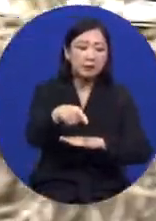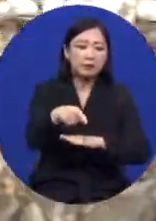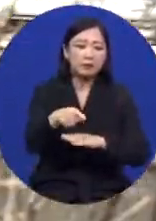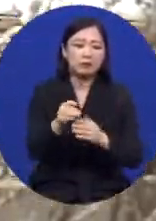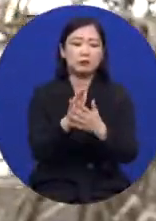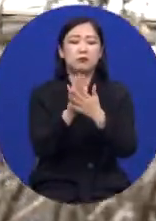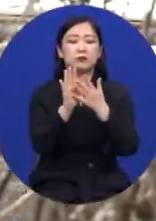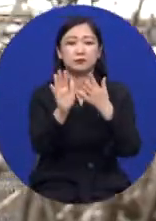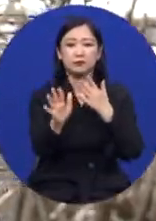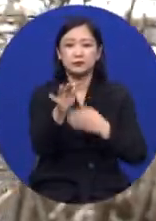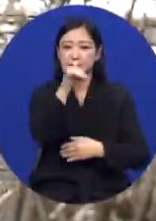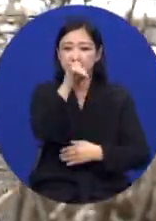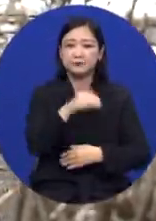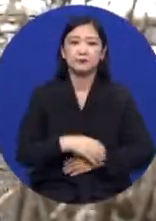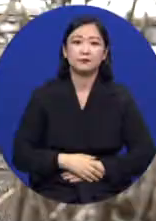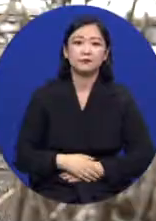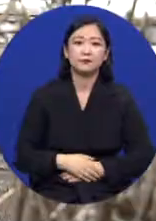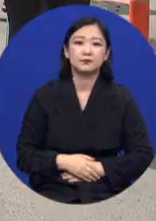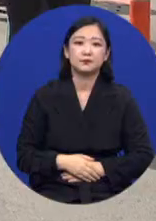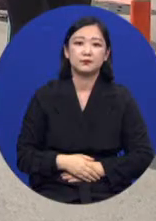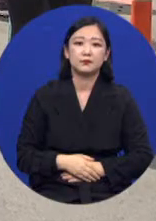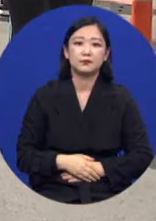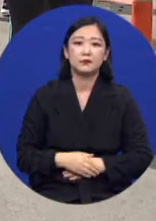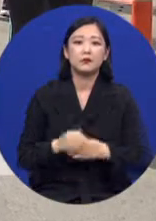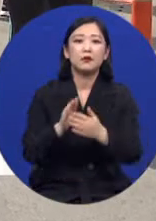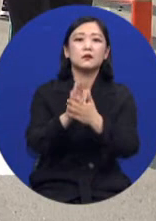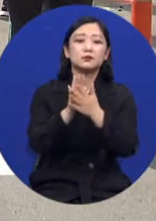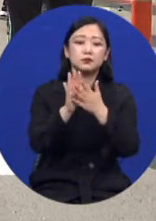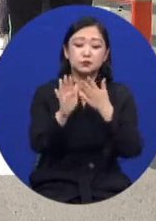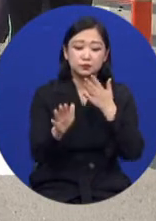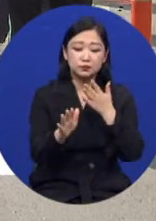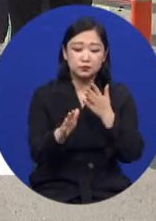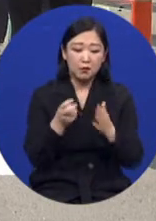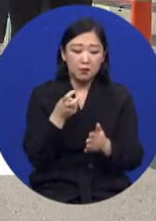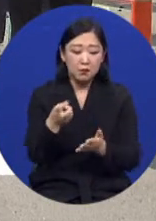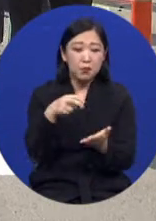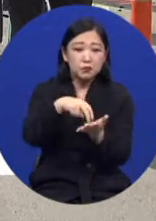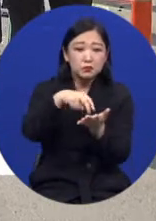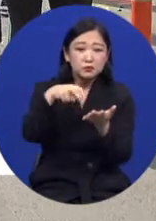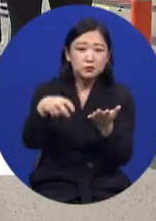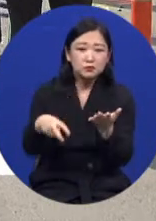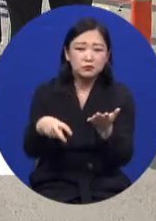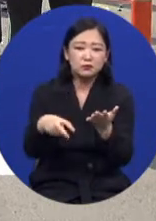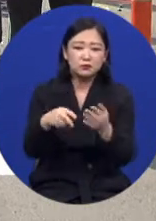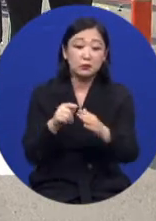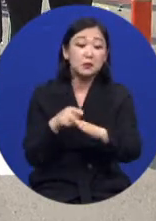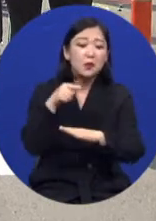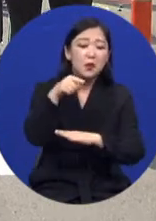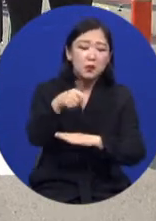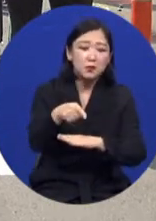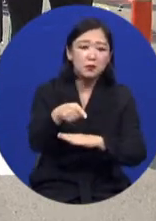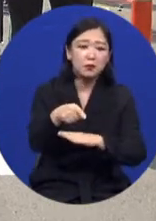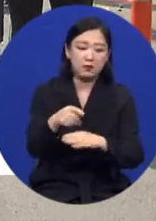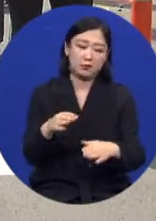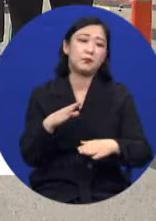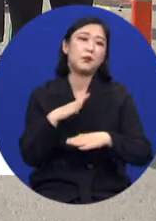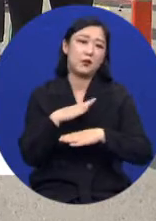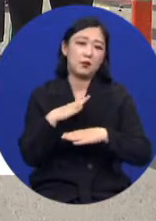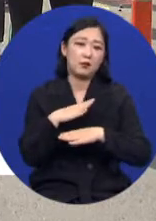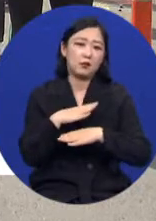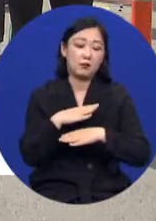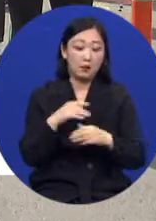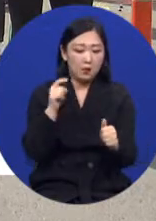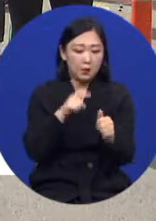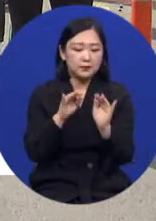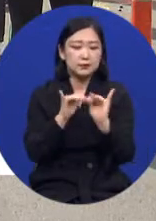100m까지 늘어섰습니다. 줄이 버스 정류장 넘어서까지 서 있는 거 보고 좀 놀랐어요. 그만큼